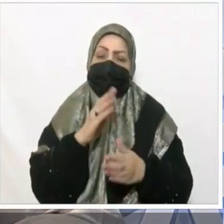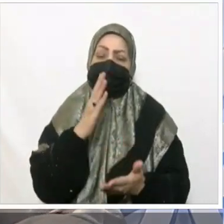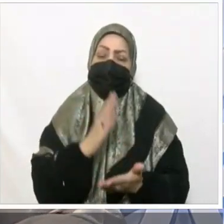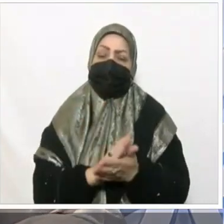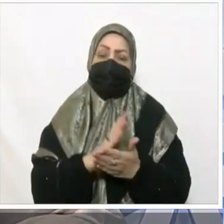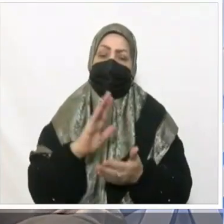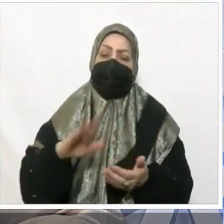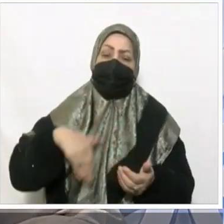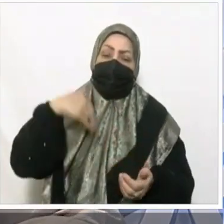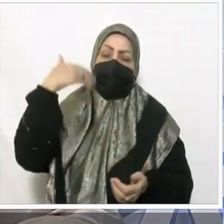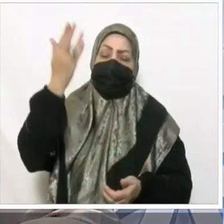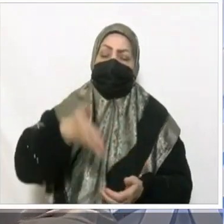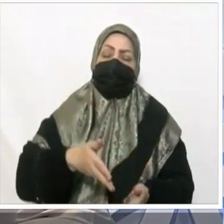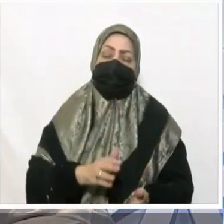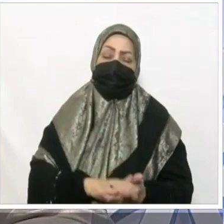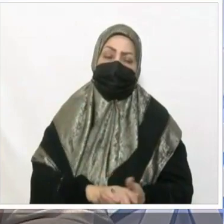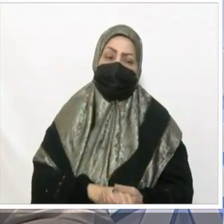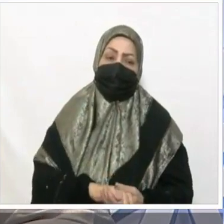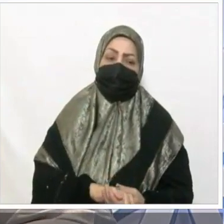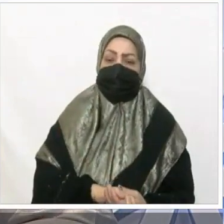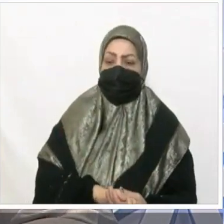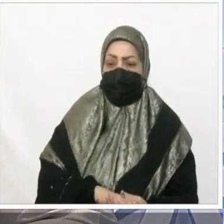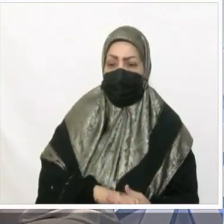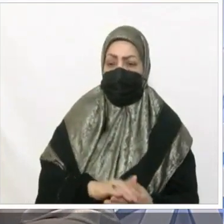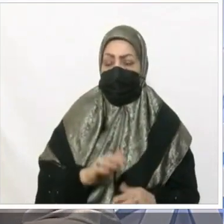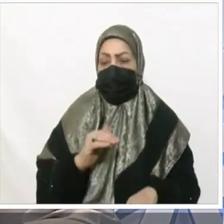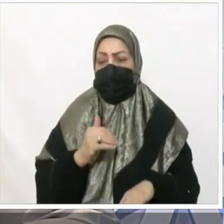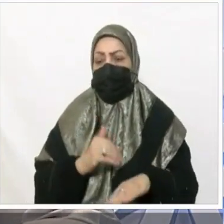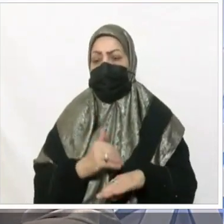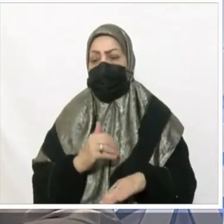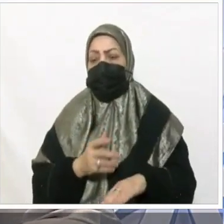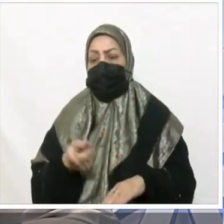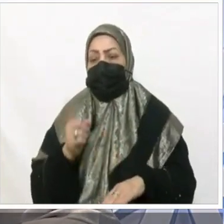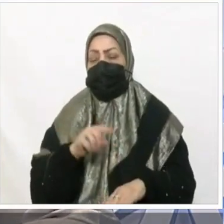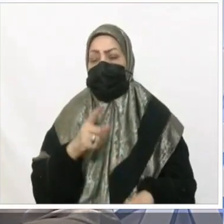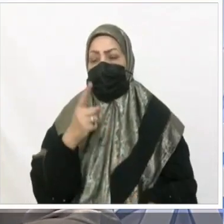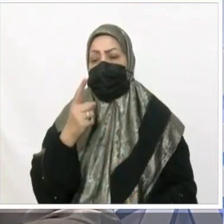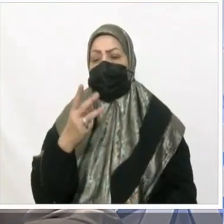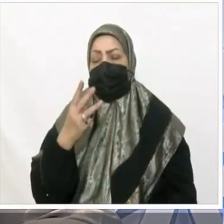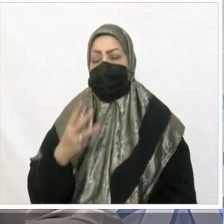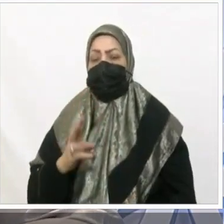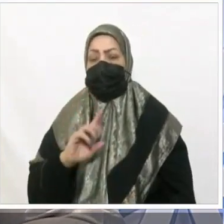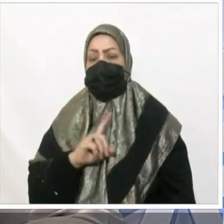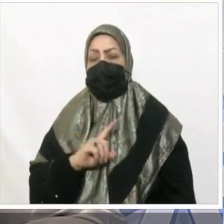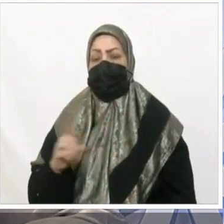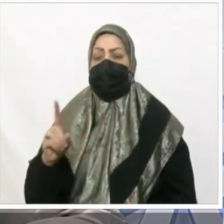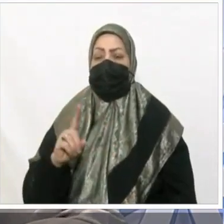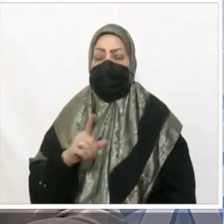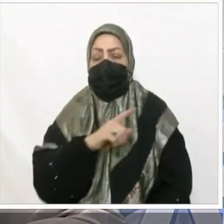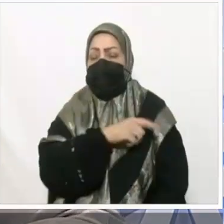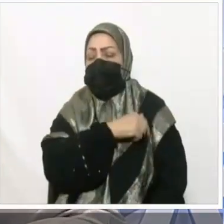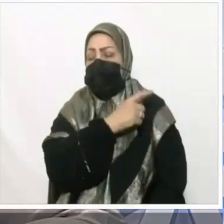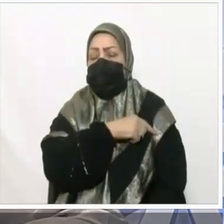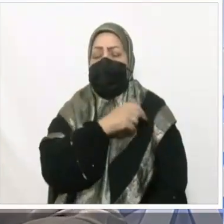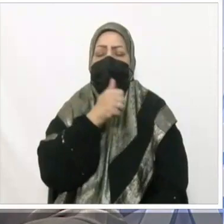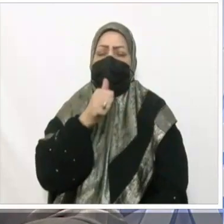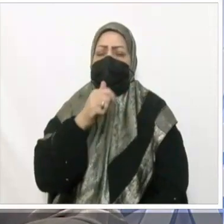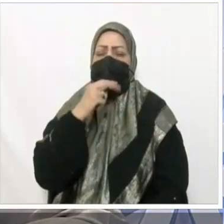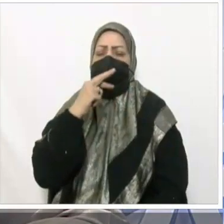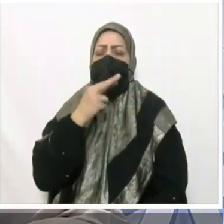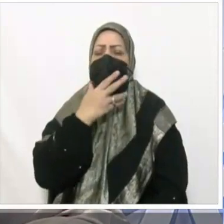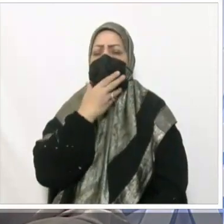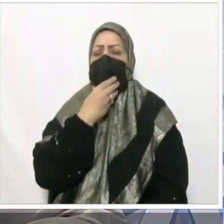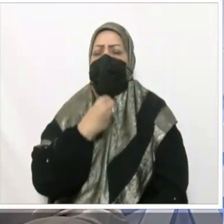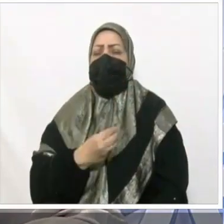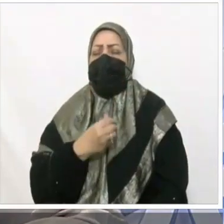تتجاوز الثلث. فأنت لست آثما على كلامك هذا لأمك، لكن أحببت يعني أن أنبه على أن